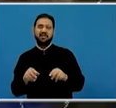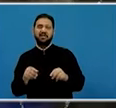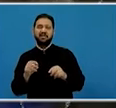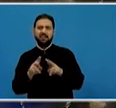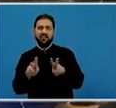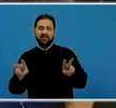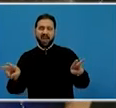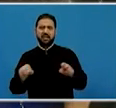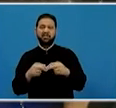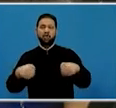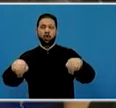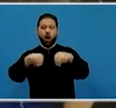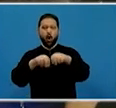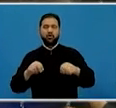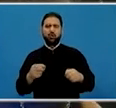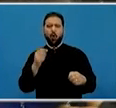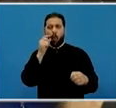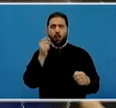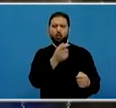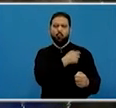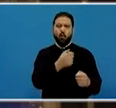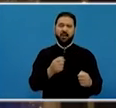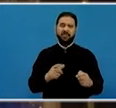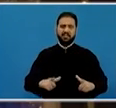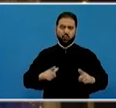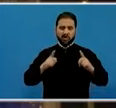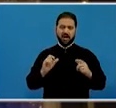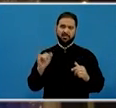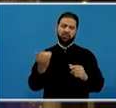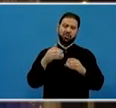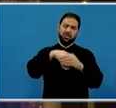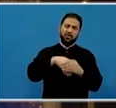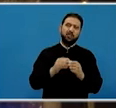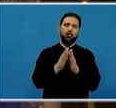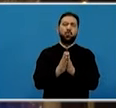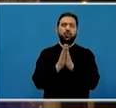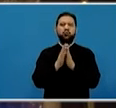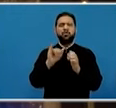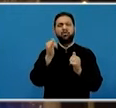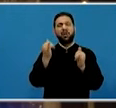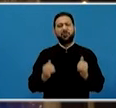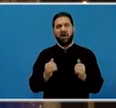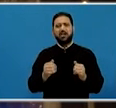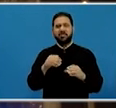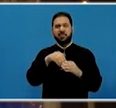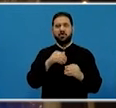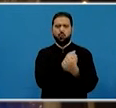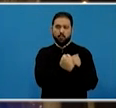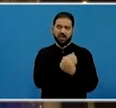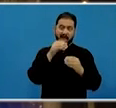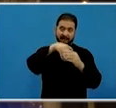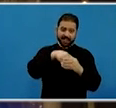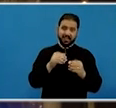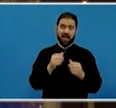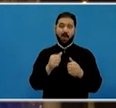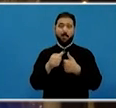om pe care omul poate să o trăiască în general și în rugăciune să sporească foarte mult, dar și această iubire între prieteni este importantă, mai ales atunci